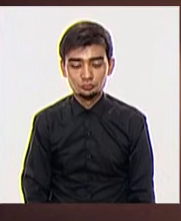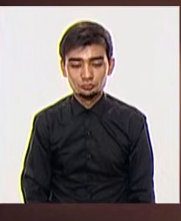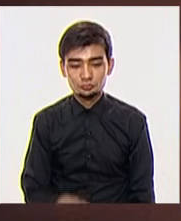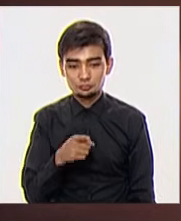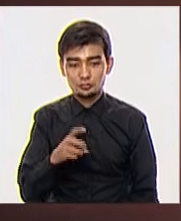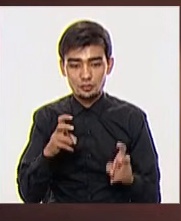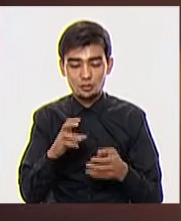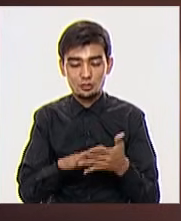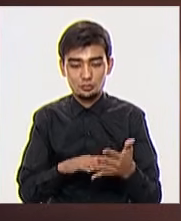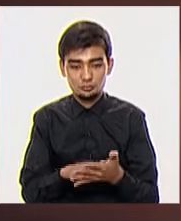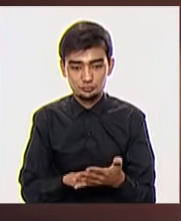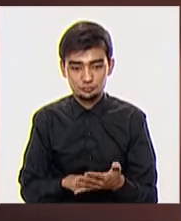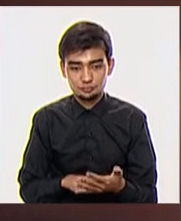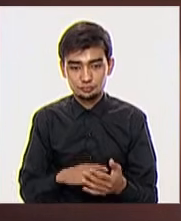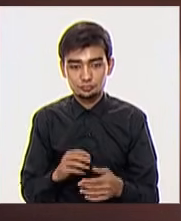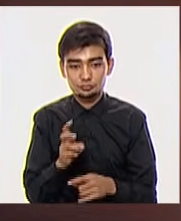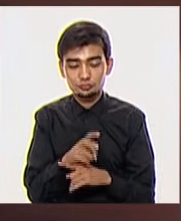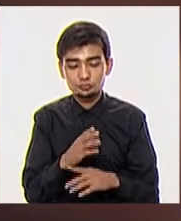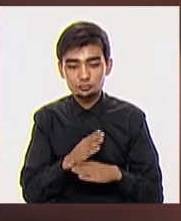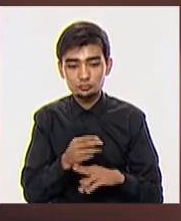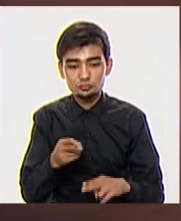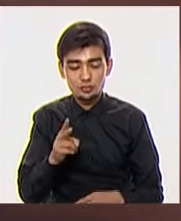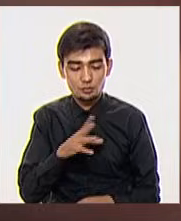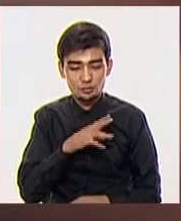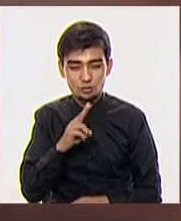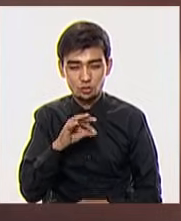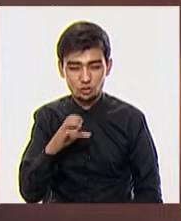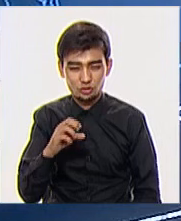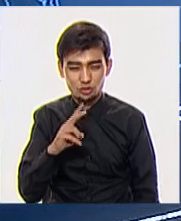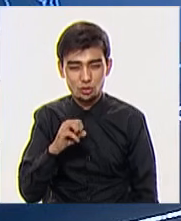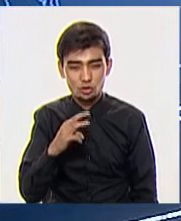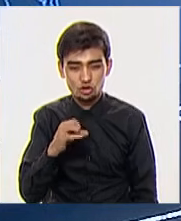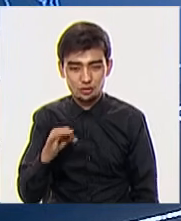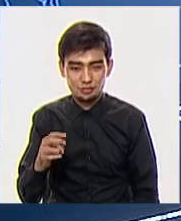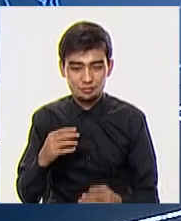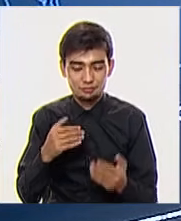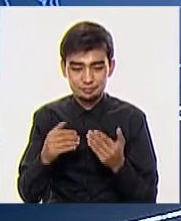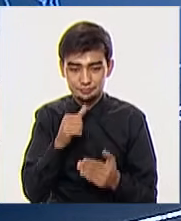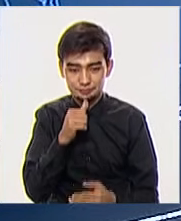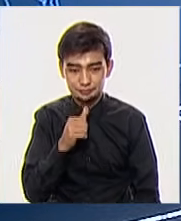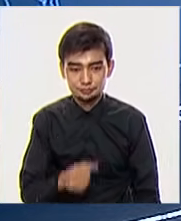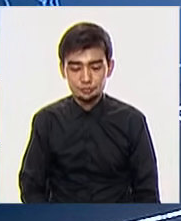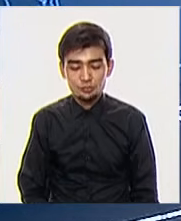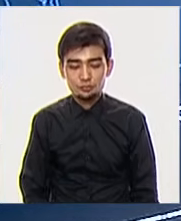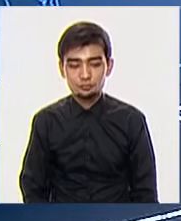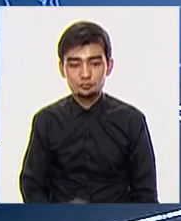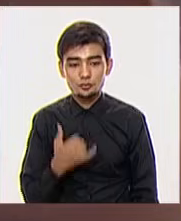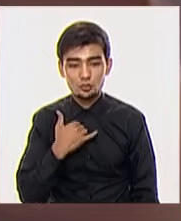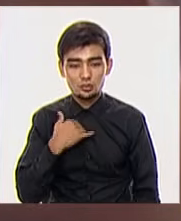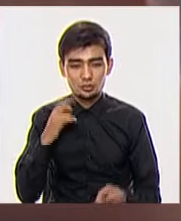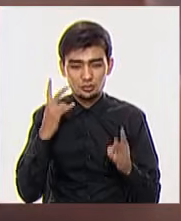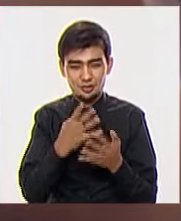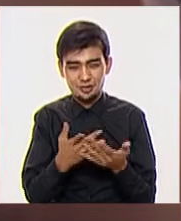Осы тақырыпты ары қарай студиямызға келген қонағымыз саясаткер Дос Көшіммен өрбітсек. Қайырлы кеш. Қайырлы кеш. Біздің елде